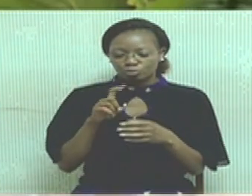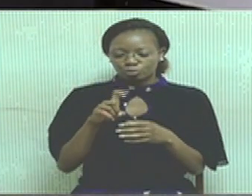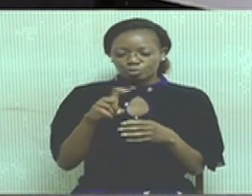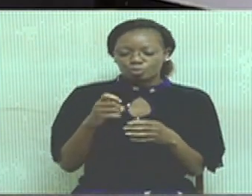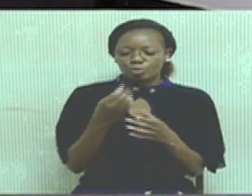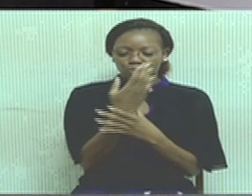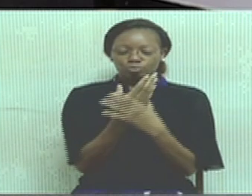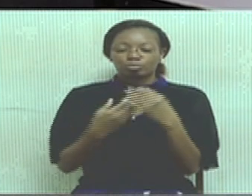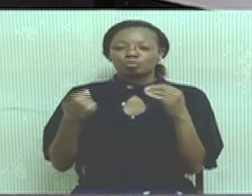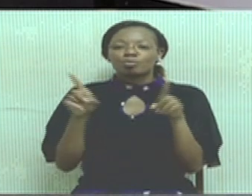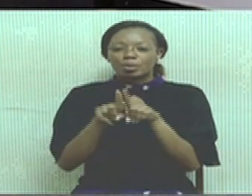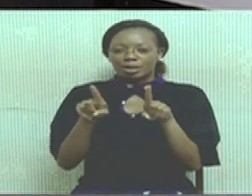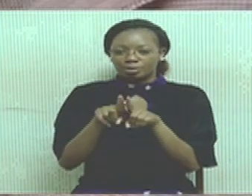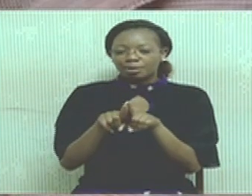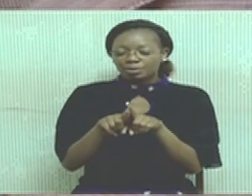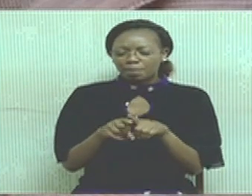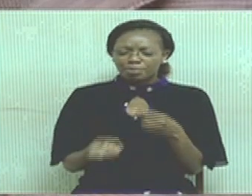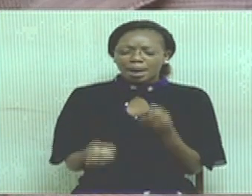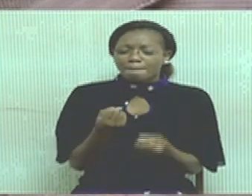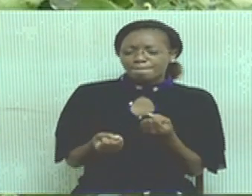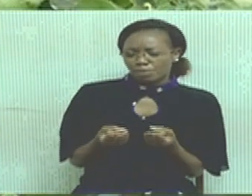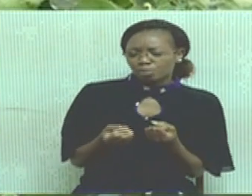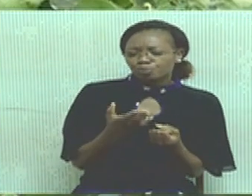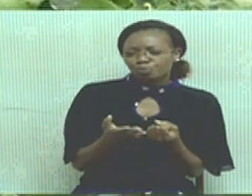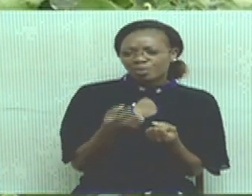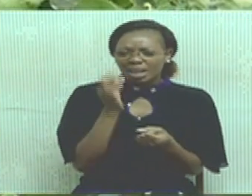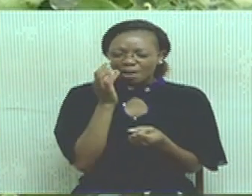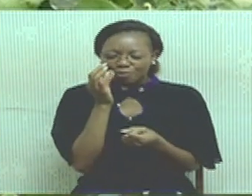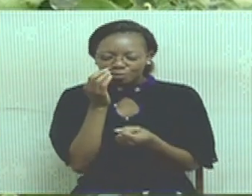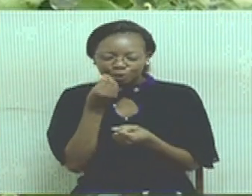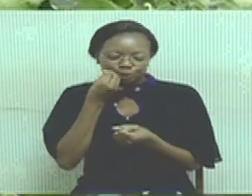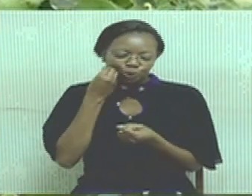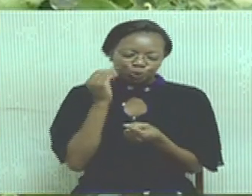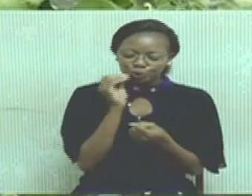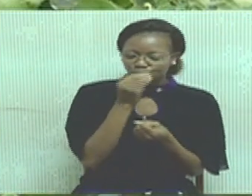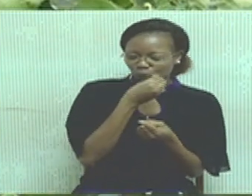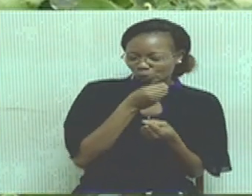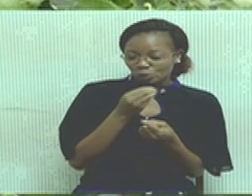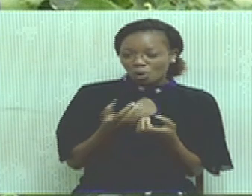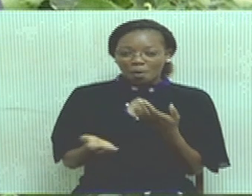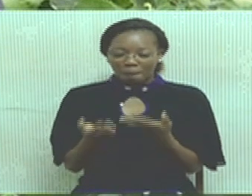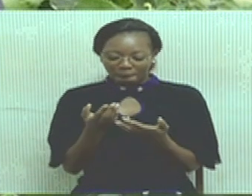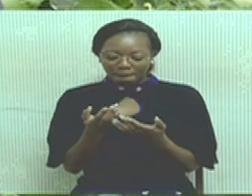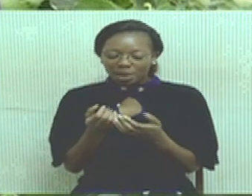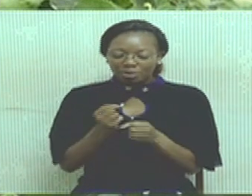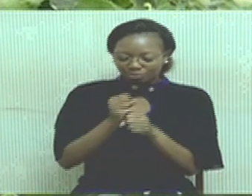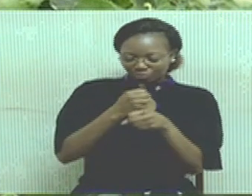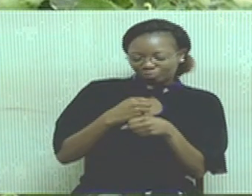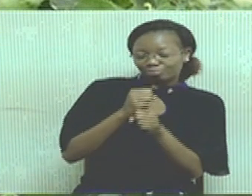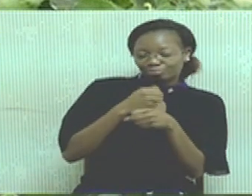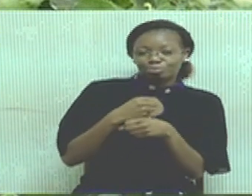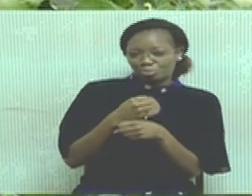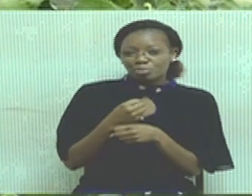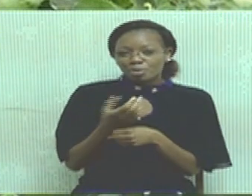liwa zikiwa nzima ama kuongezwa dhamana. Soko ya strawberries iko sana sana kwa kuongeza